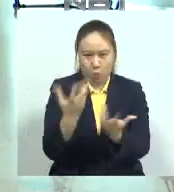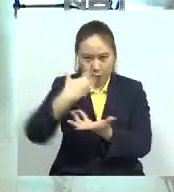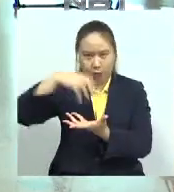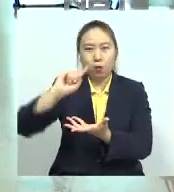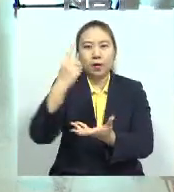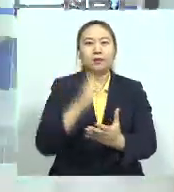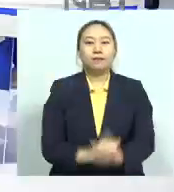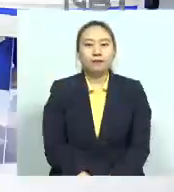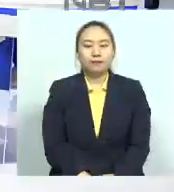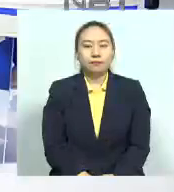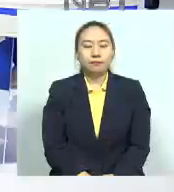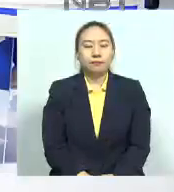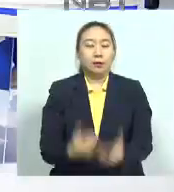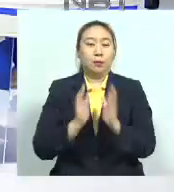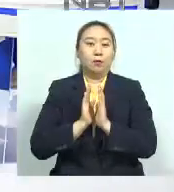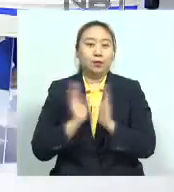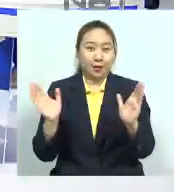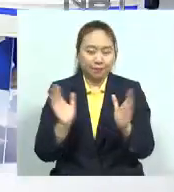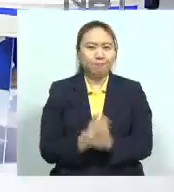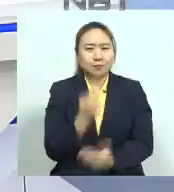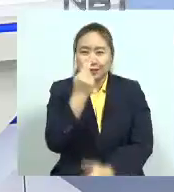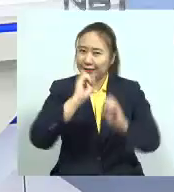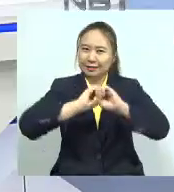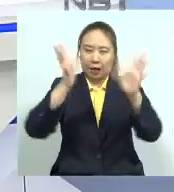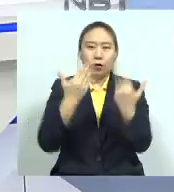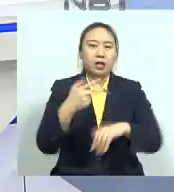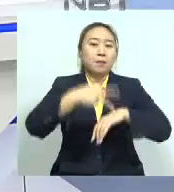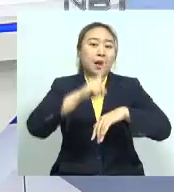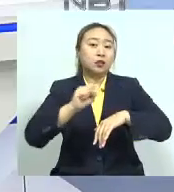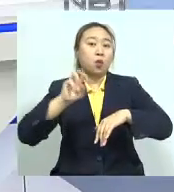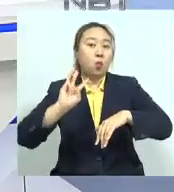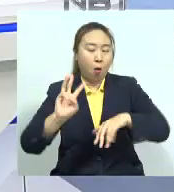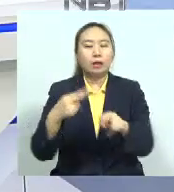ครับ ค่ะขอบคุณค่ะคุณวรพัฒน์ค่ะชัดเจนในครั้งนี้ก็คือประธานวุฒิส